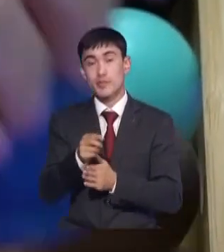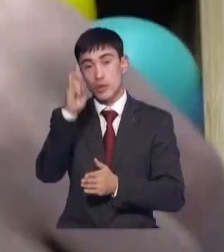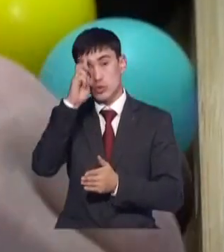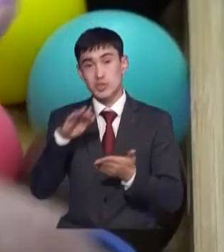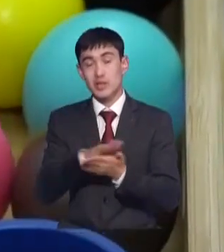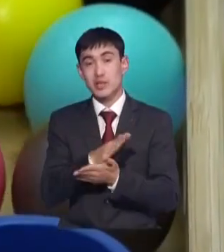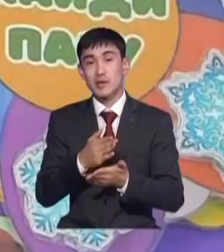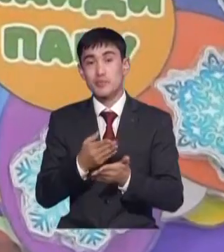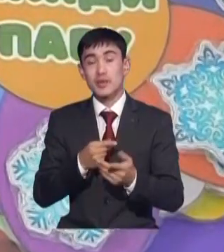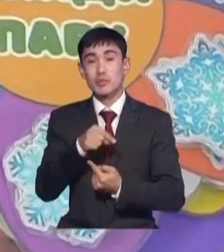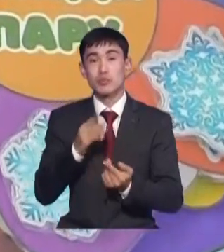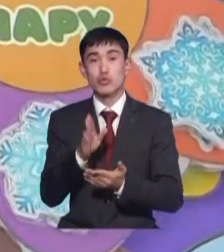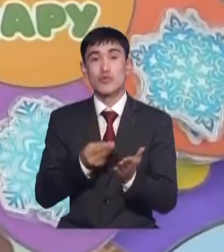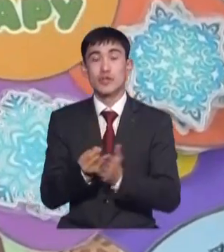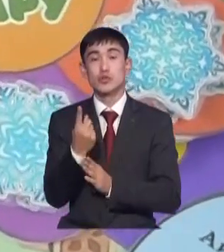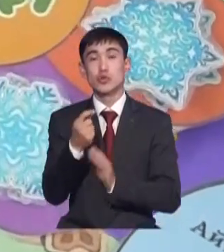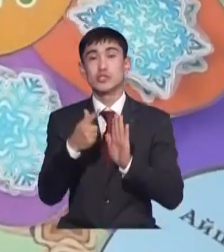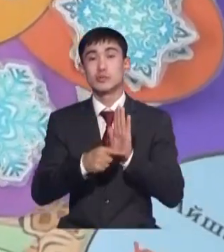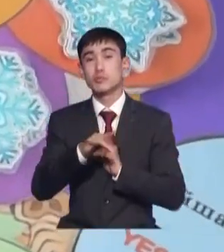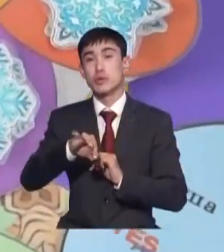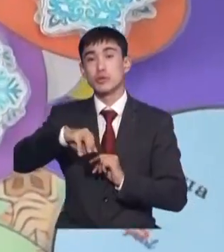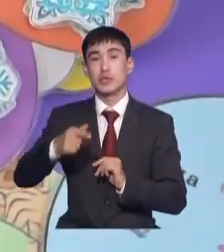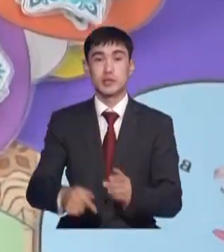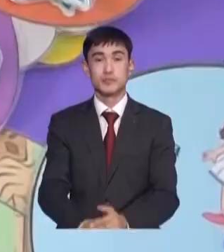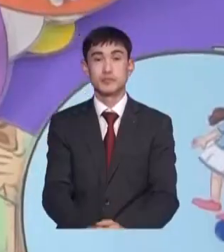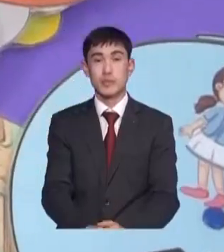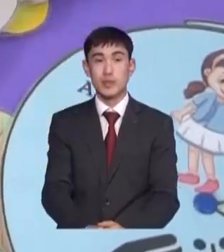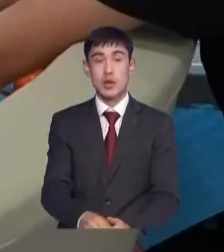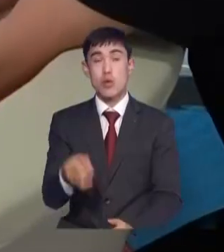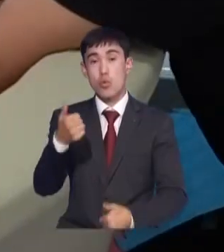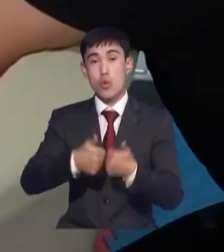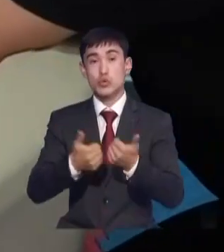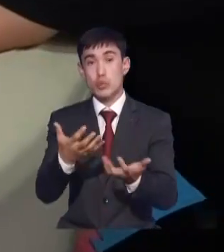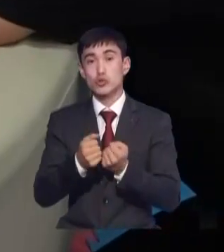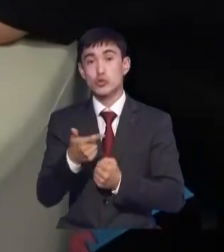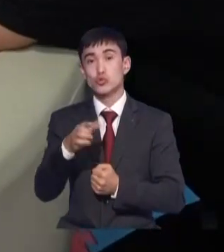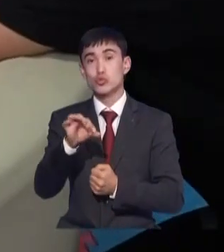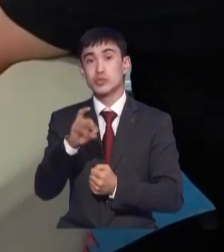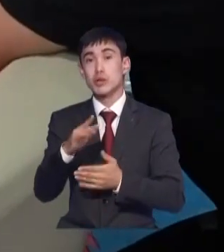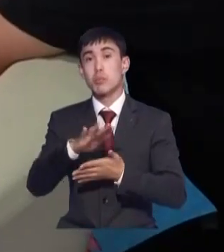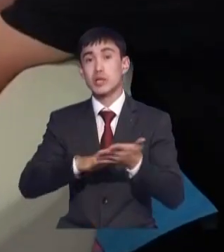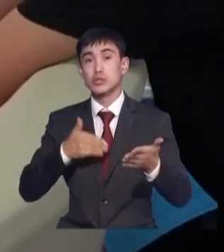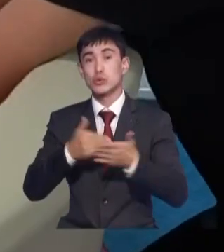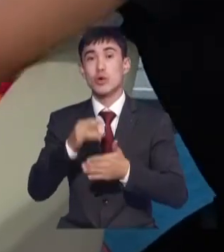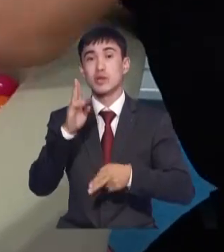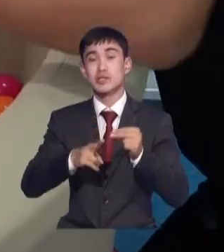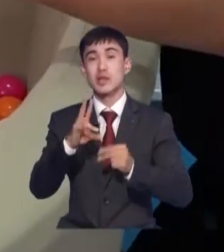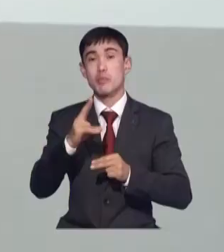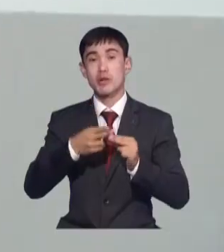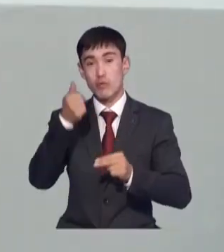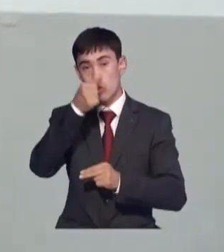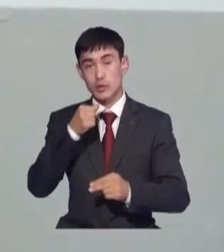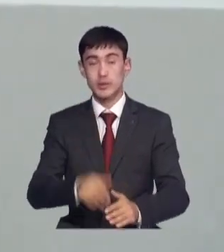гранты для предпринимателей будет выделено 170 миллионов тенге, тогда как конкурс на получение субсидий продлится до конца ноября текущего